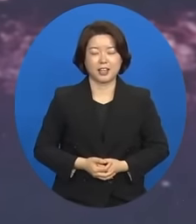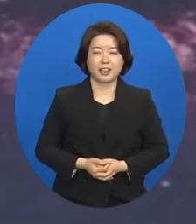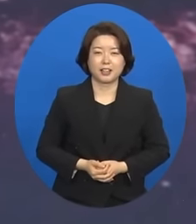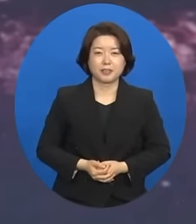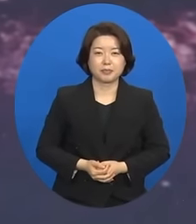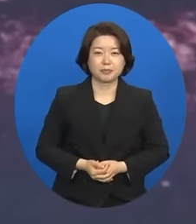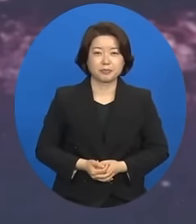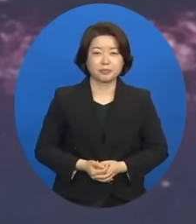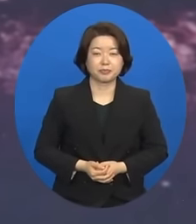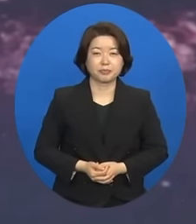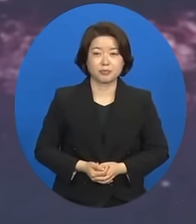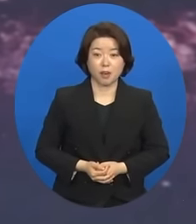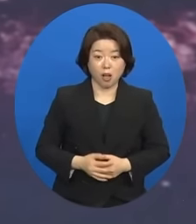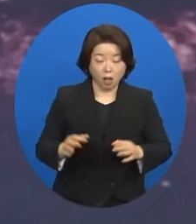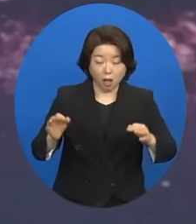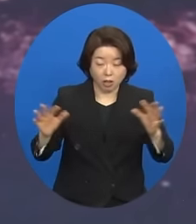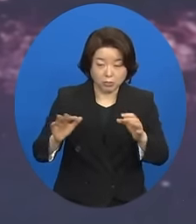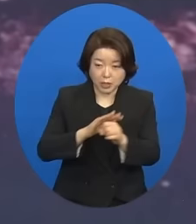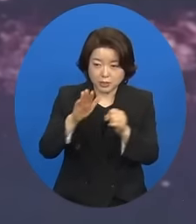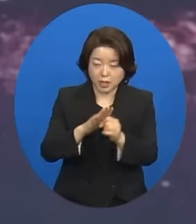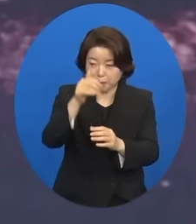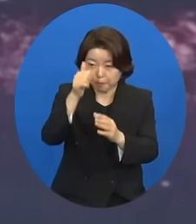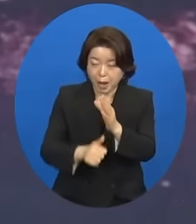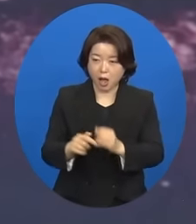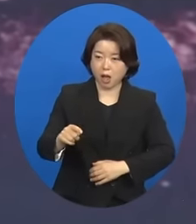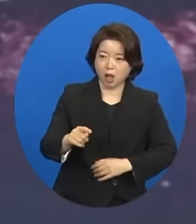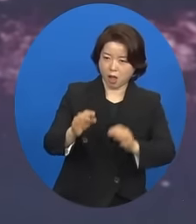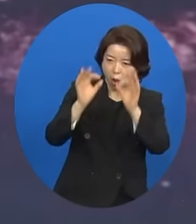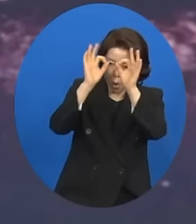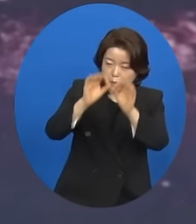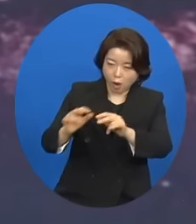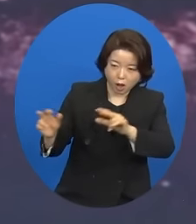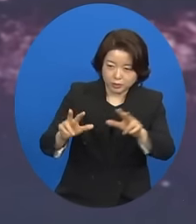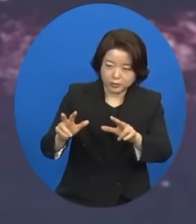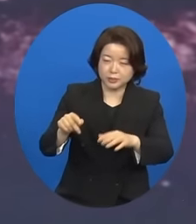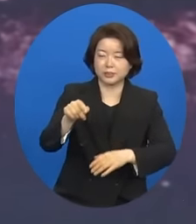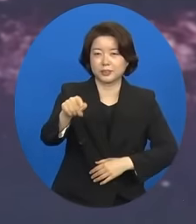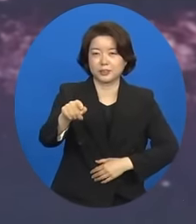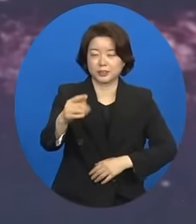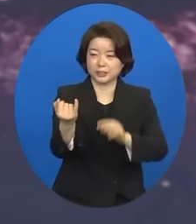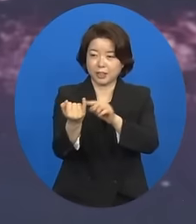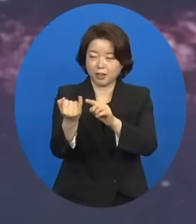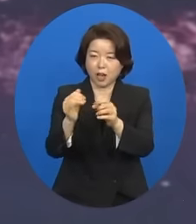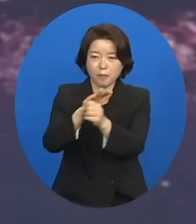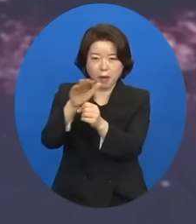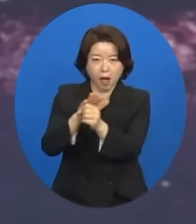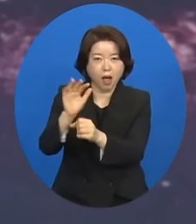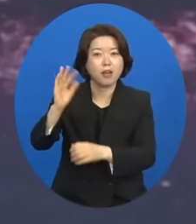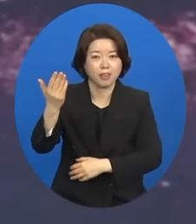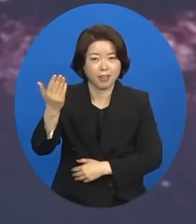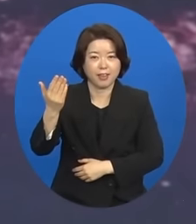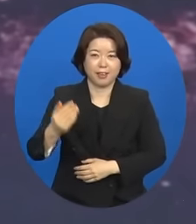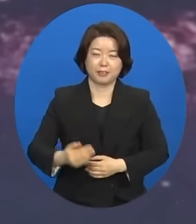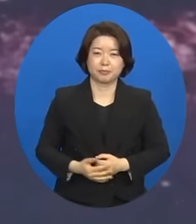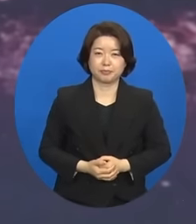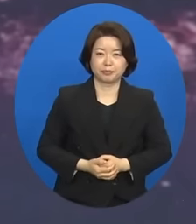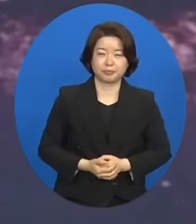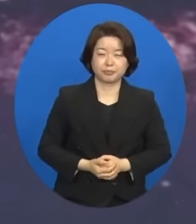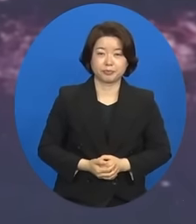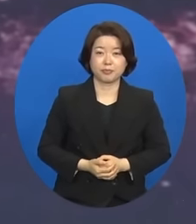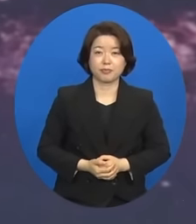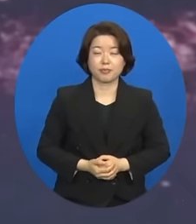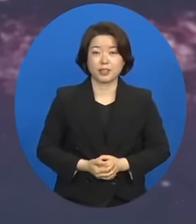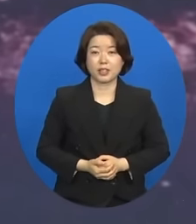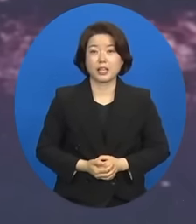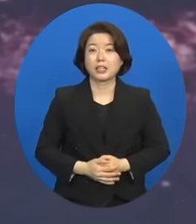어쨌든 금방 사랑해 보자마자 라헬을 사랑하게 돼요 어 그래서이 라반에게 두 딸이 있었죠